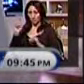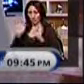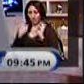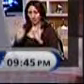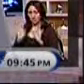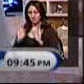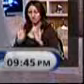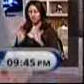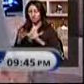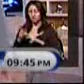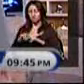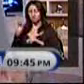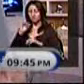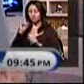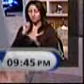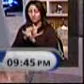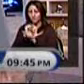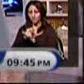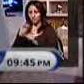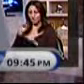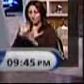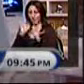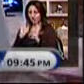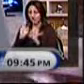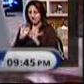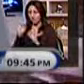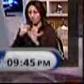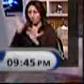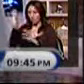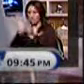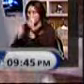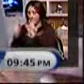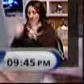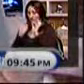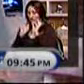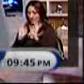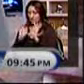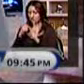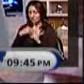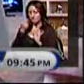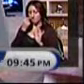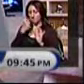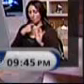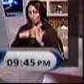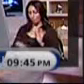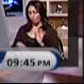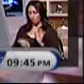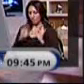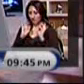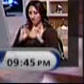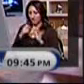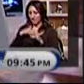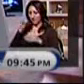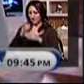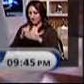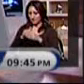تحكم لازم تعمل هذه التذكرة، تعمل هذا التشكيل. فانا كمواطن وانا نازل نفترض